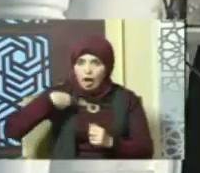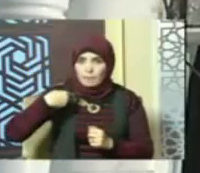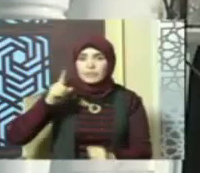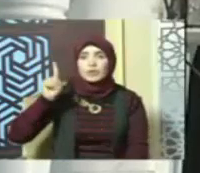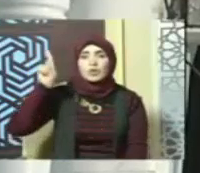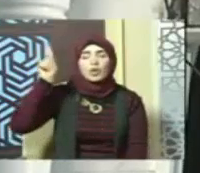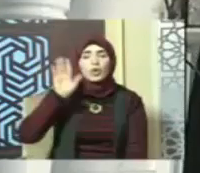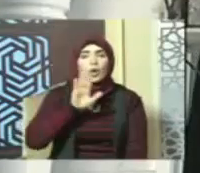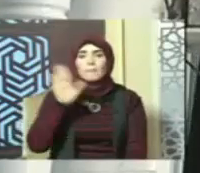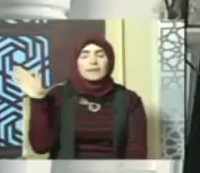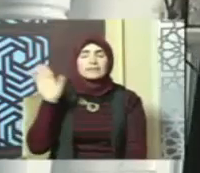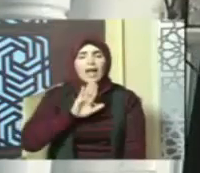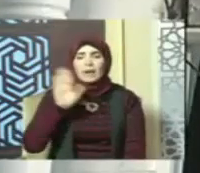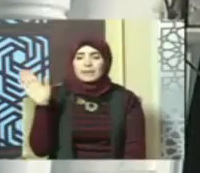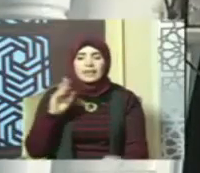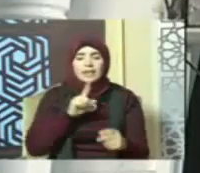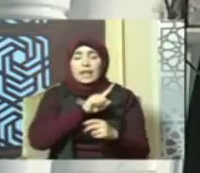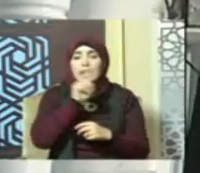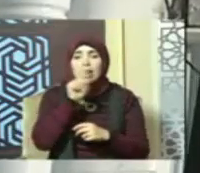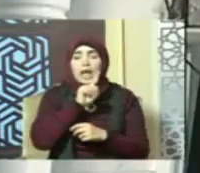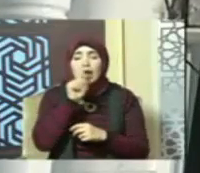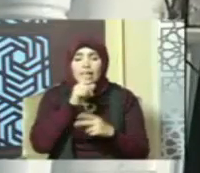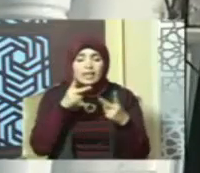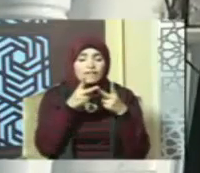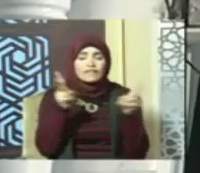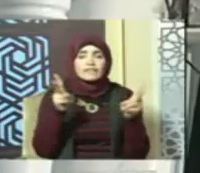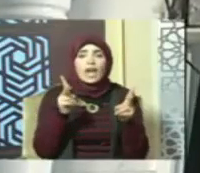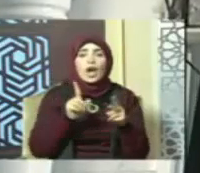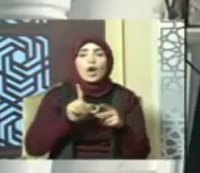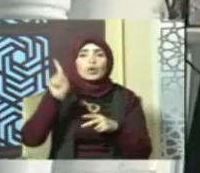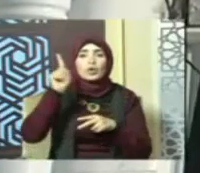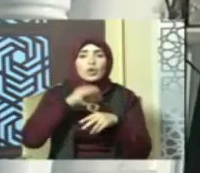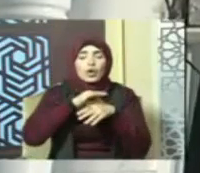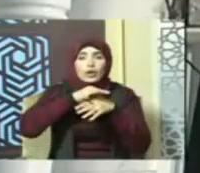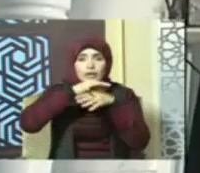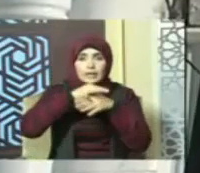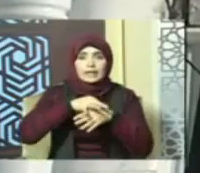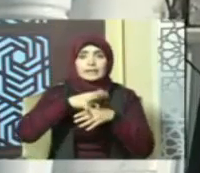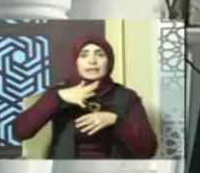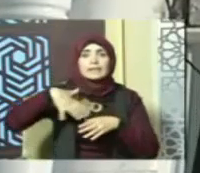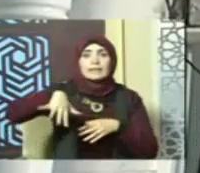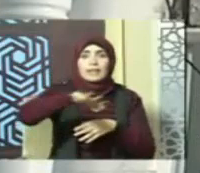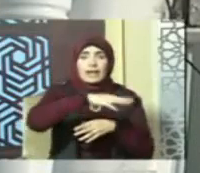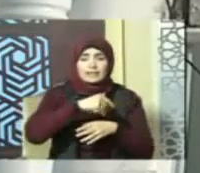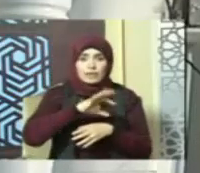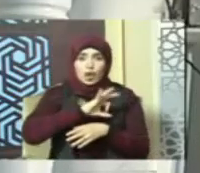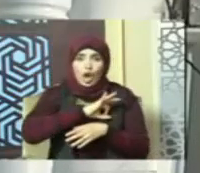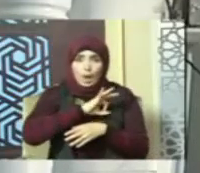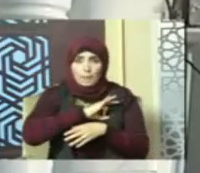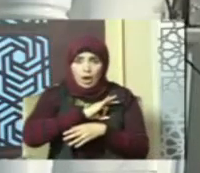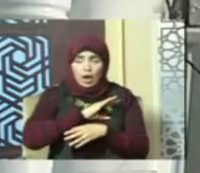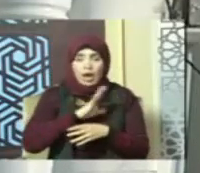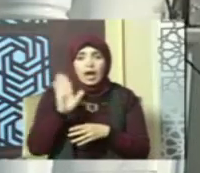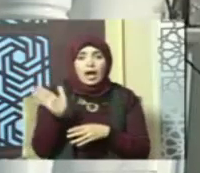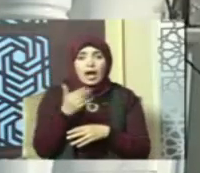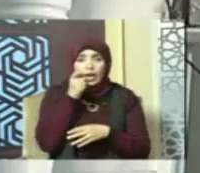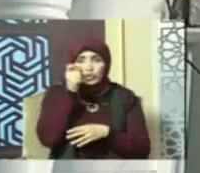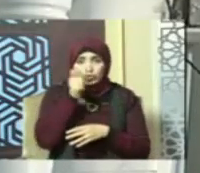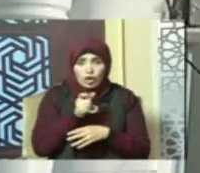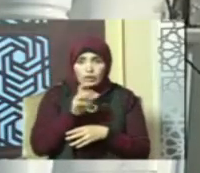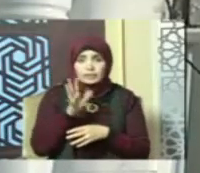ما يفتح الله للناس من رحمة فلا ممسك لها،